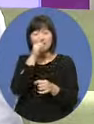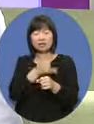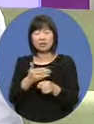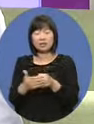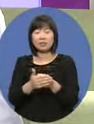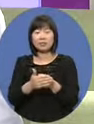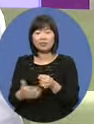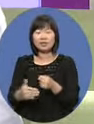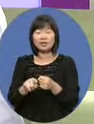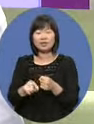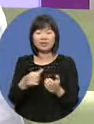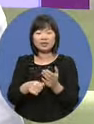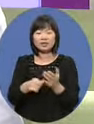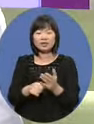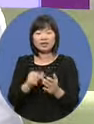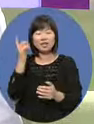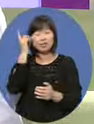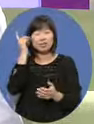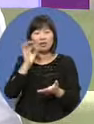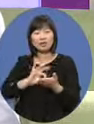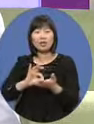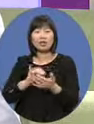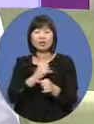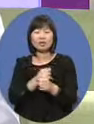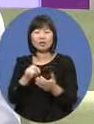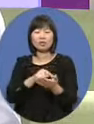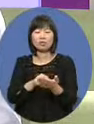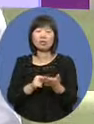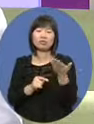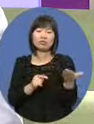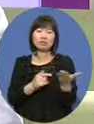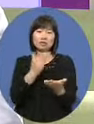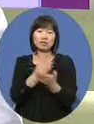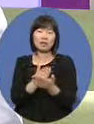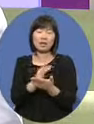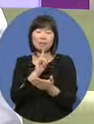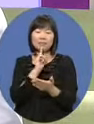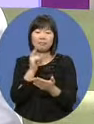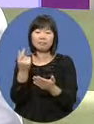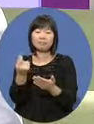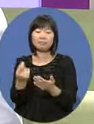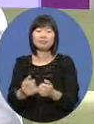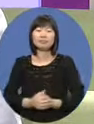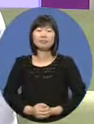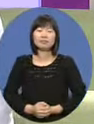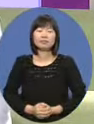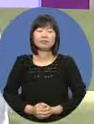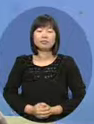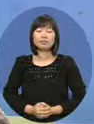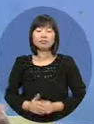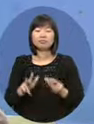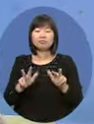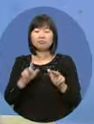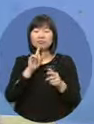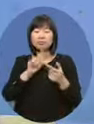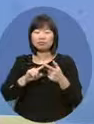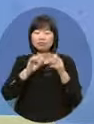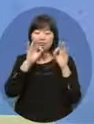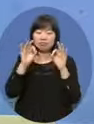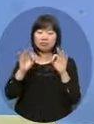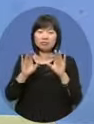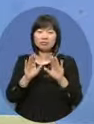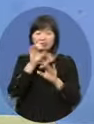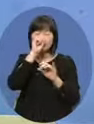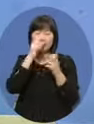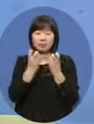이제 이렇게 자꾸 물질이나 핸드폰 사용하는 걸로 보상을 주지 마셔라. 예, 이렇게 좀 말씀드릴 수 있습니다. 지금 말씀하신 거는 네. 상당히